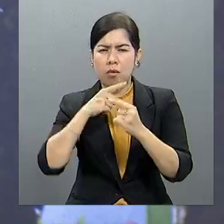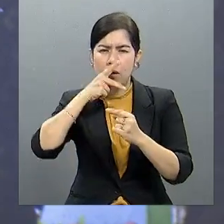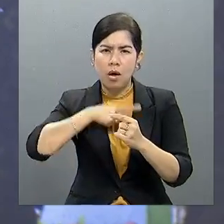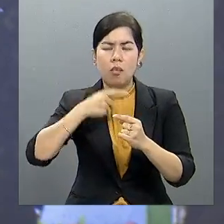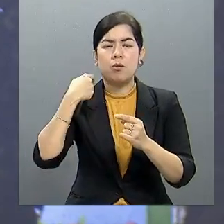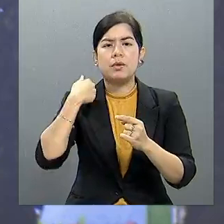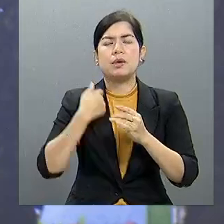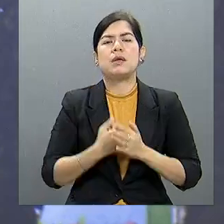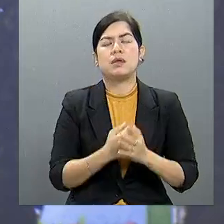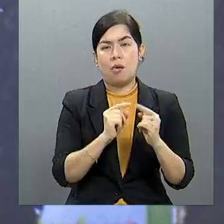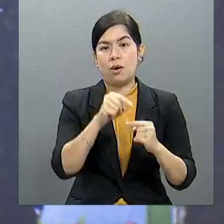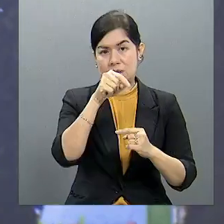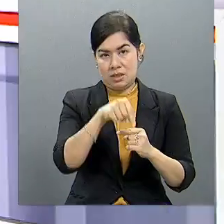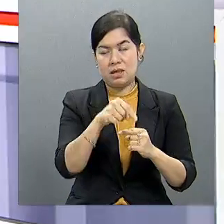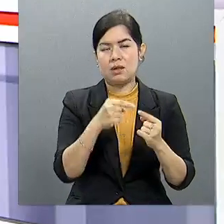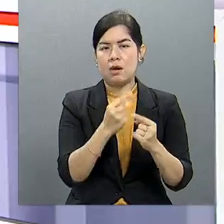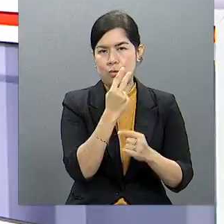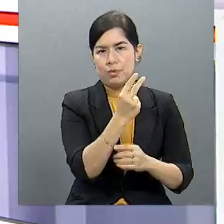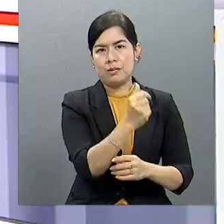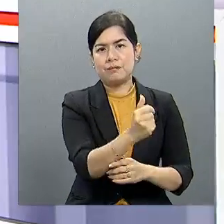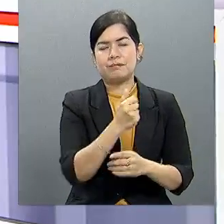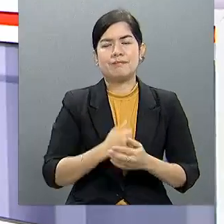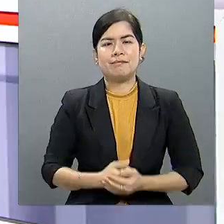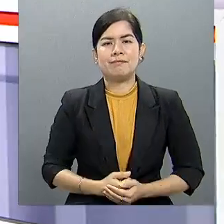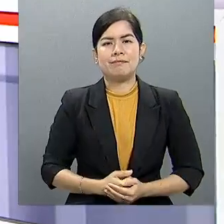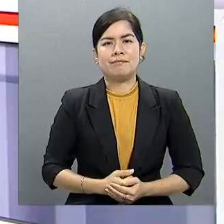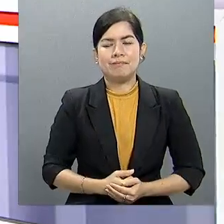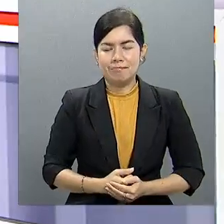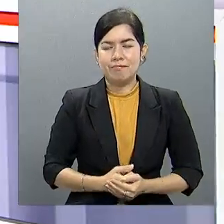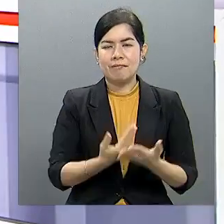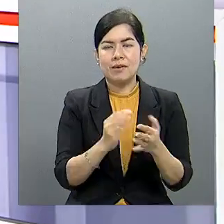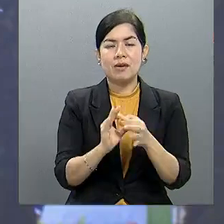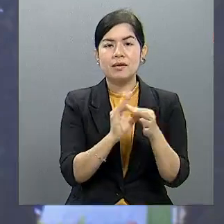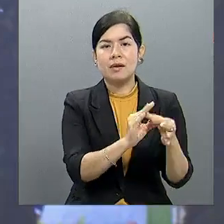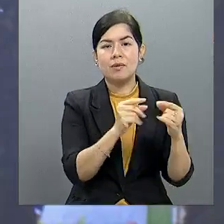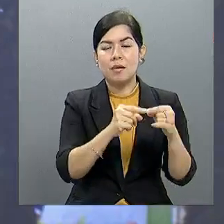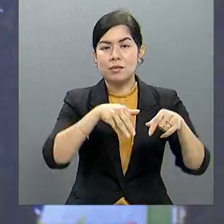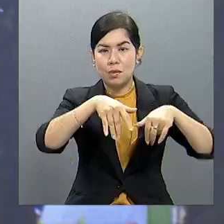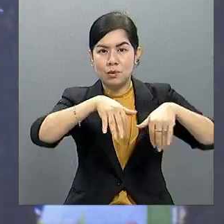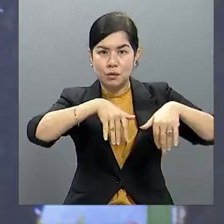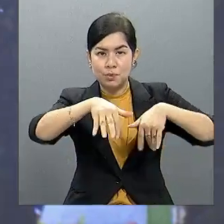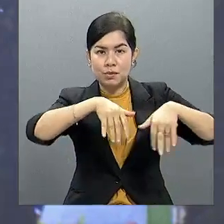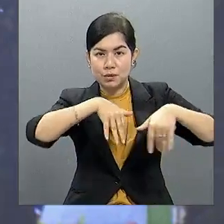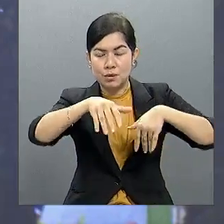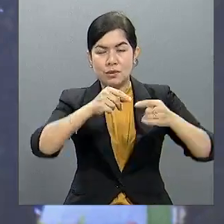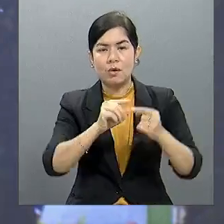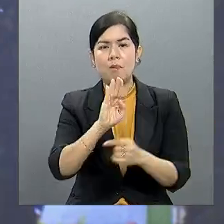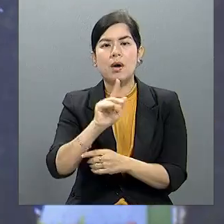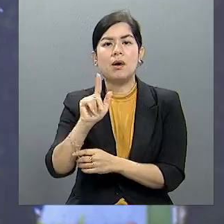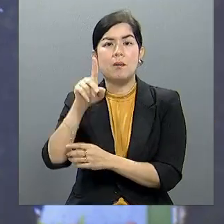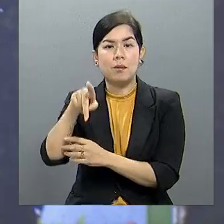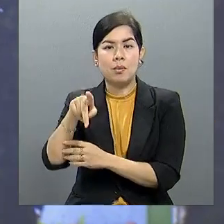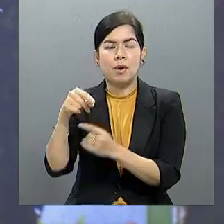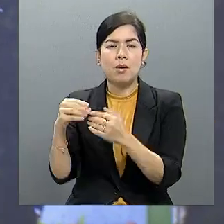งหงเหลืออยู่ที่ชุมชนบางละผูนั่นเองค่ะนองเหือจากรกราวของชุชนบางละผูแล้นะคะผู้ชม ผ้าที่ไปจังวัด